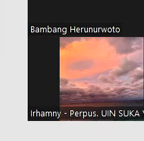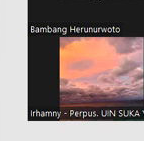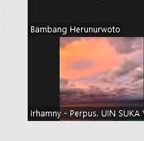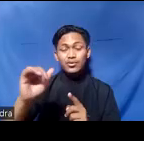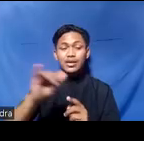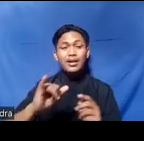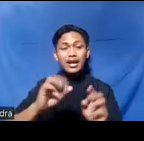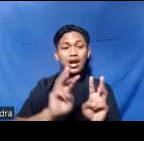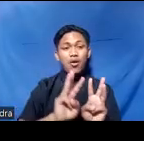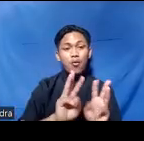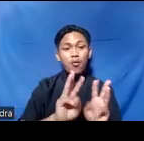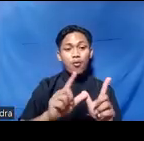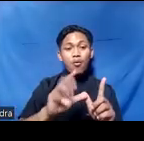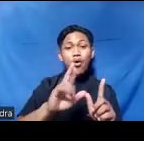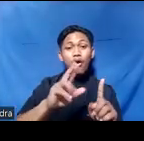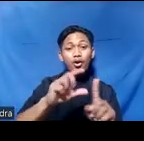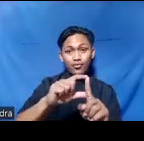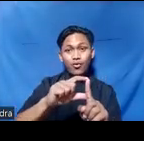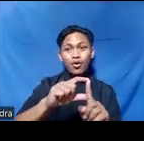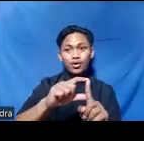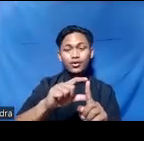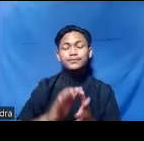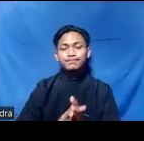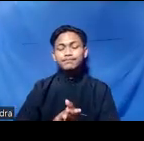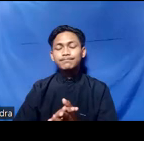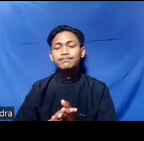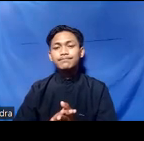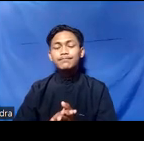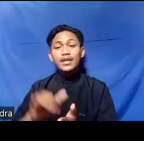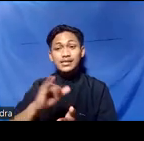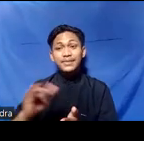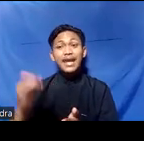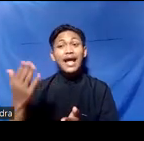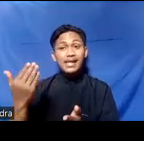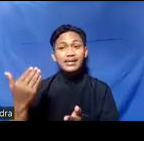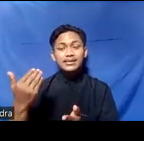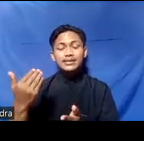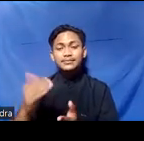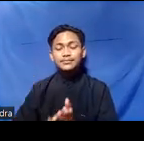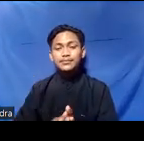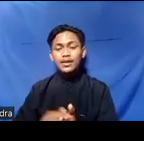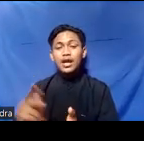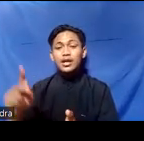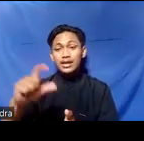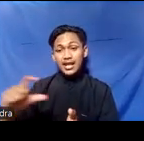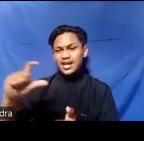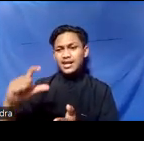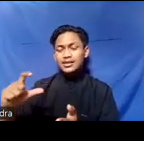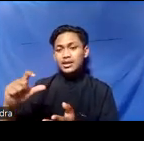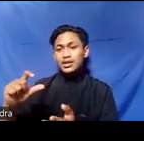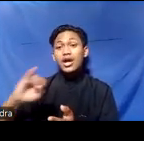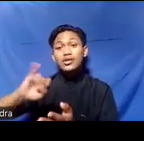browsernya ya jadi nanti tinggal seperti yang tadi Mbak praktekkan nanti tinggal misalnya kita cari jurnal di browser nanti